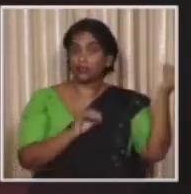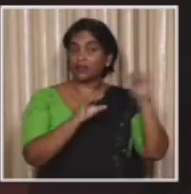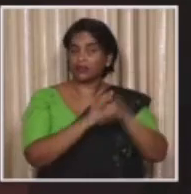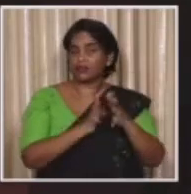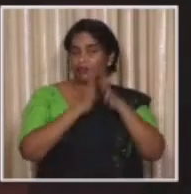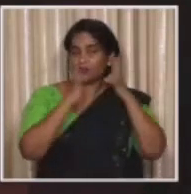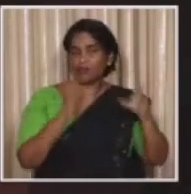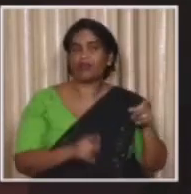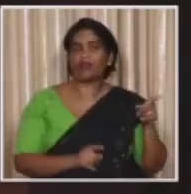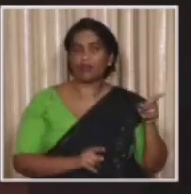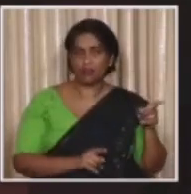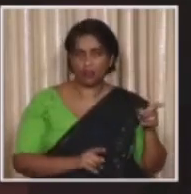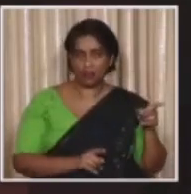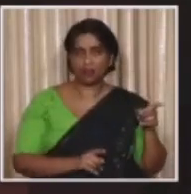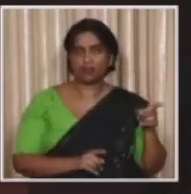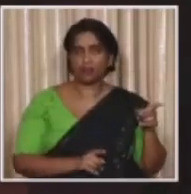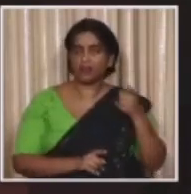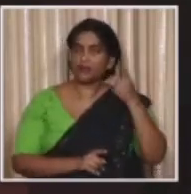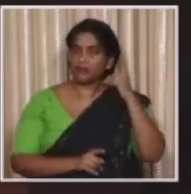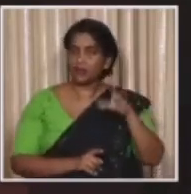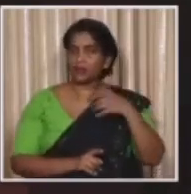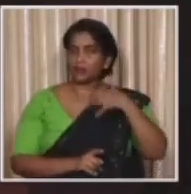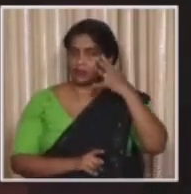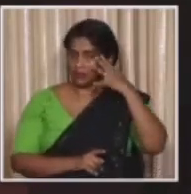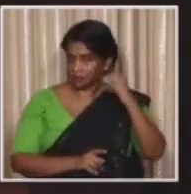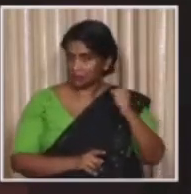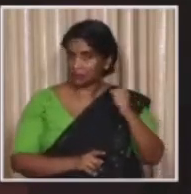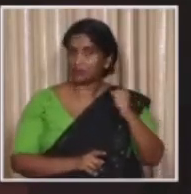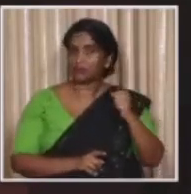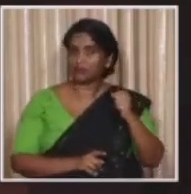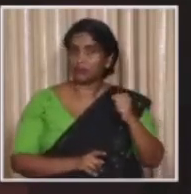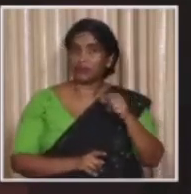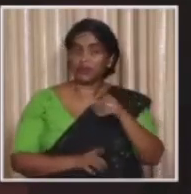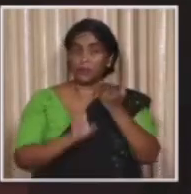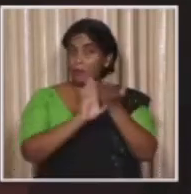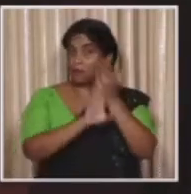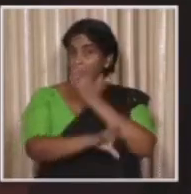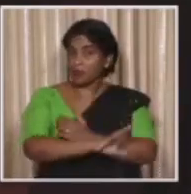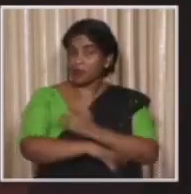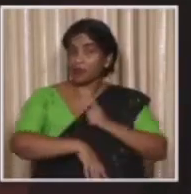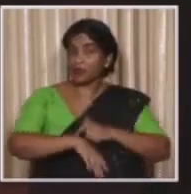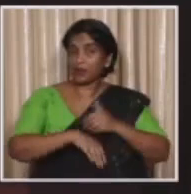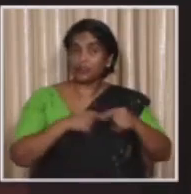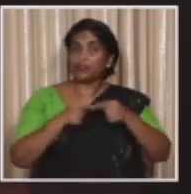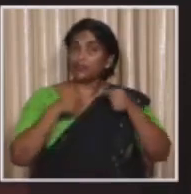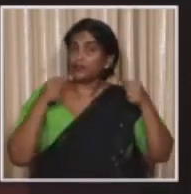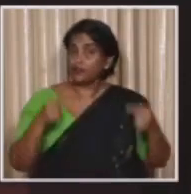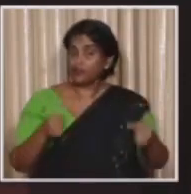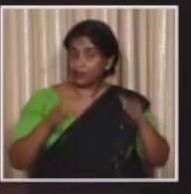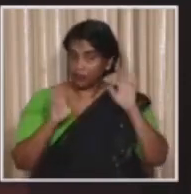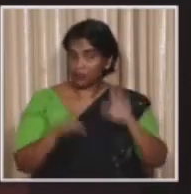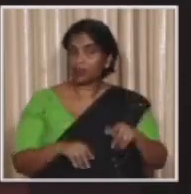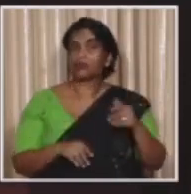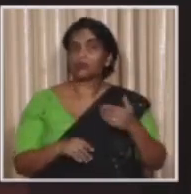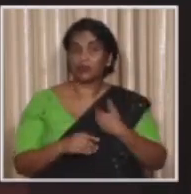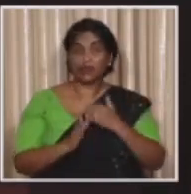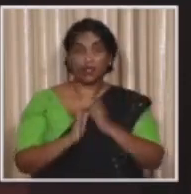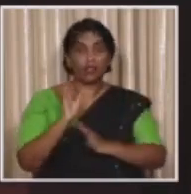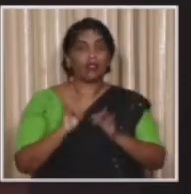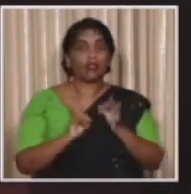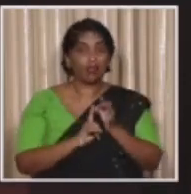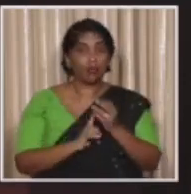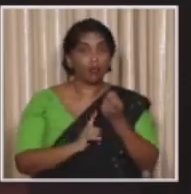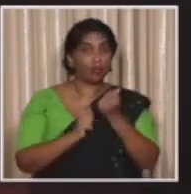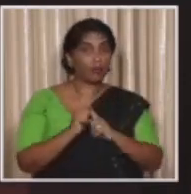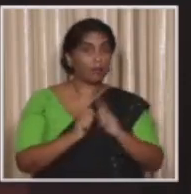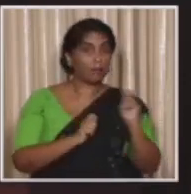ඉන්න. ඒ නිසා මතක තියාගන්න, අර පහුගිය කාලේ විපක්ෂයේ ඉන්නකොට මන්ත්‍රීවරුන්ට